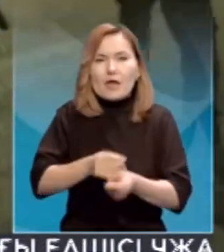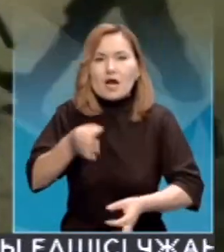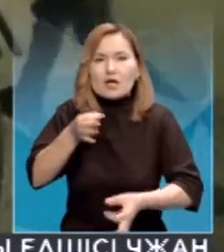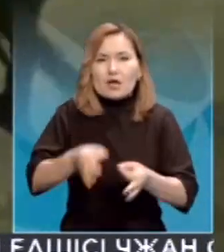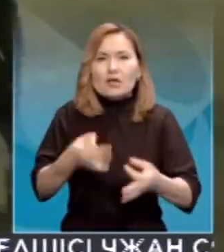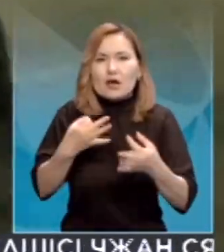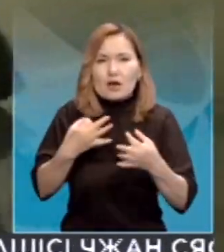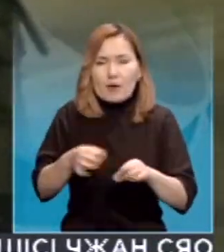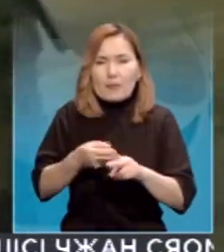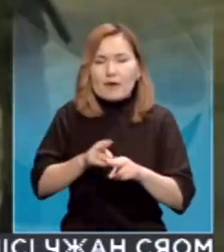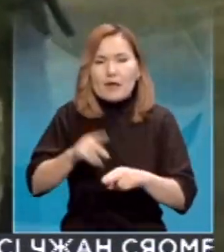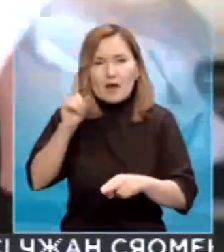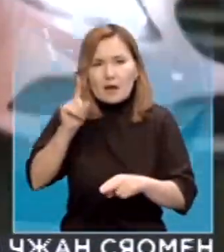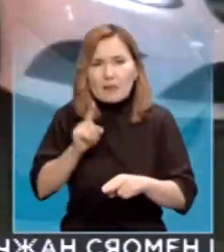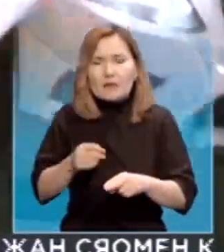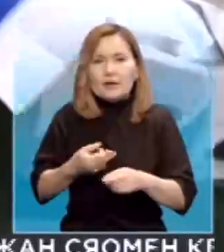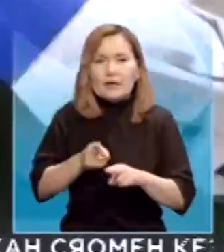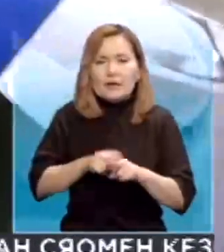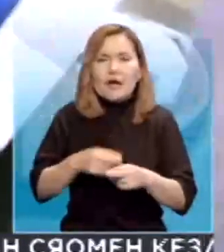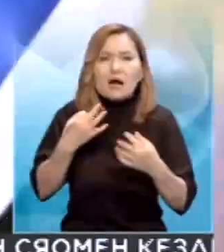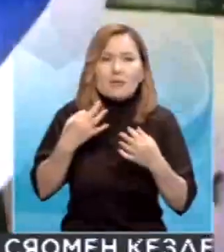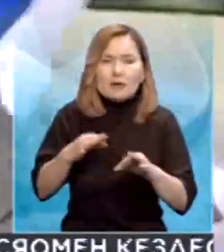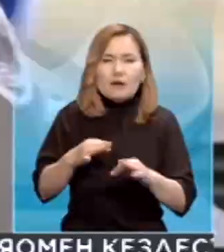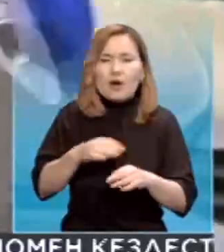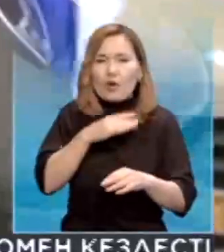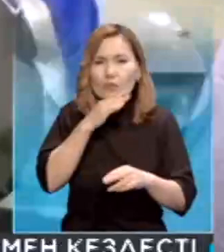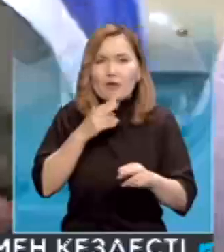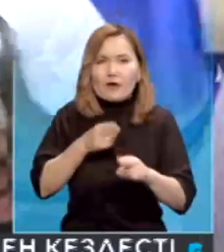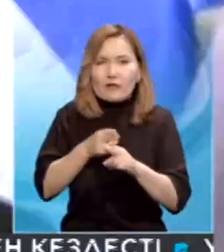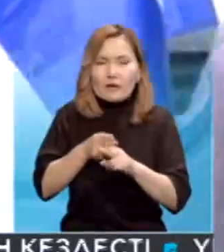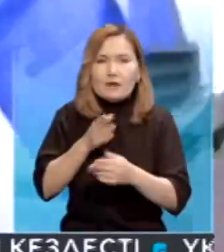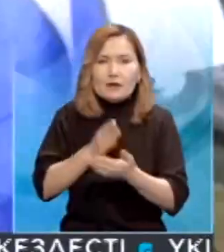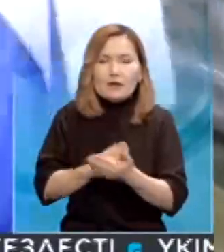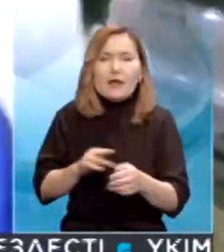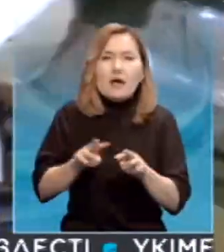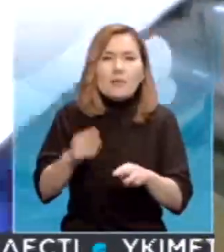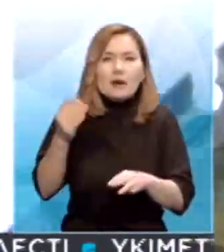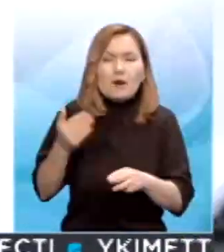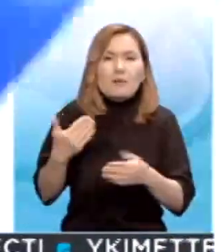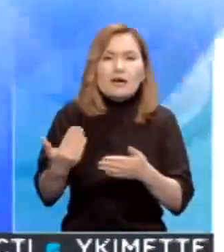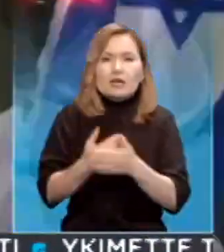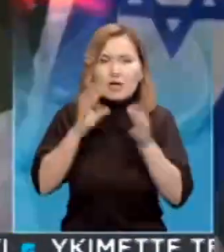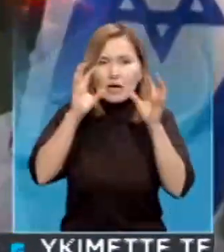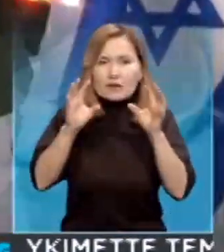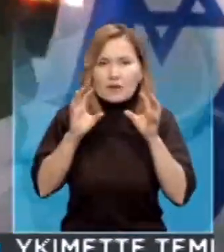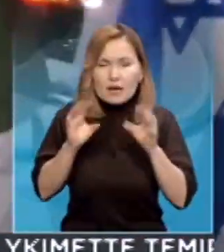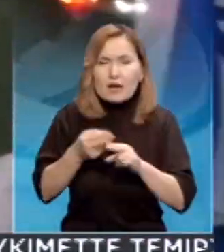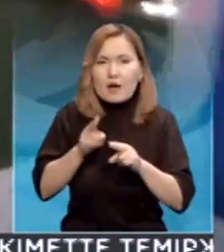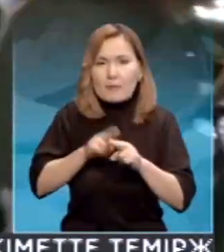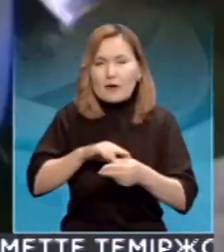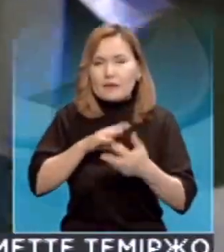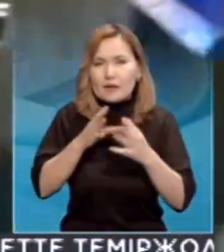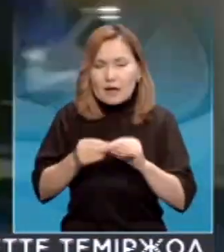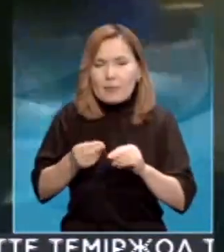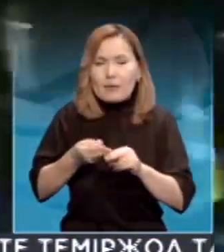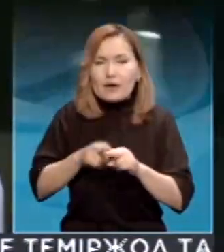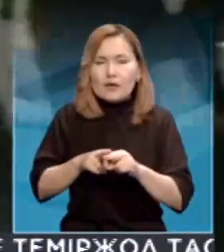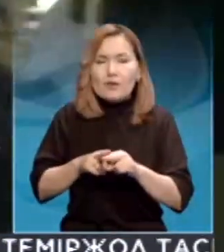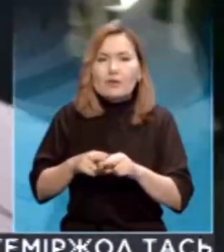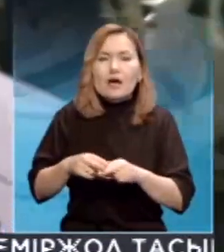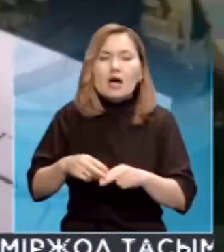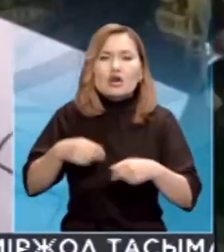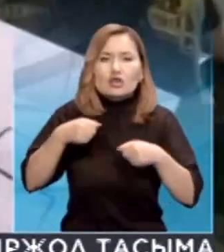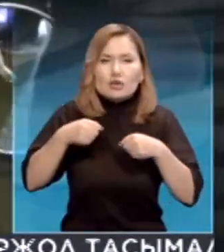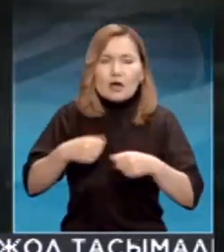соттардың тәуелсіздігіне, Израиль демократиясына нұқсан келтіреді. Ал министрлер болса, жаңа заң билік тармақтары арасындағы тепе-теңдікті қалпына